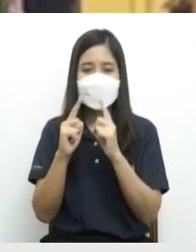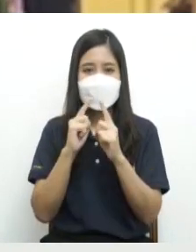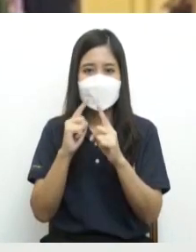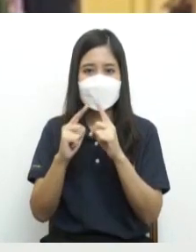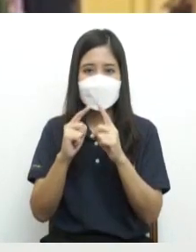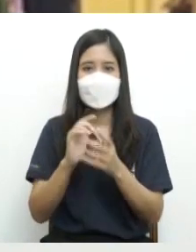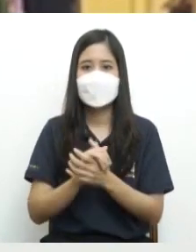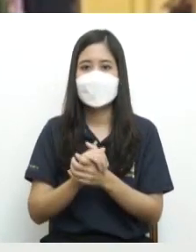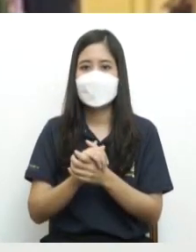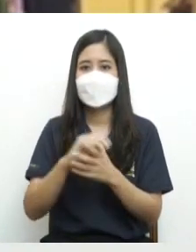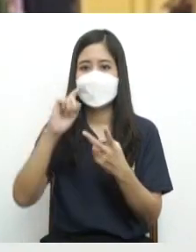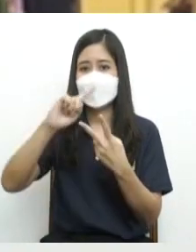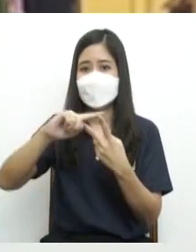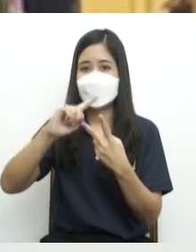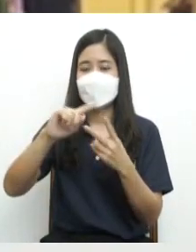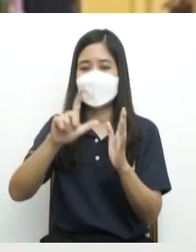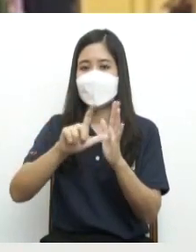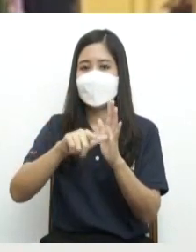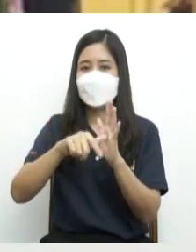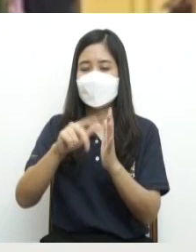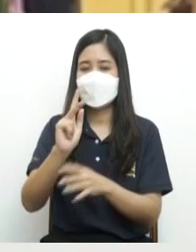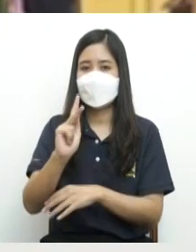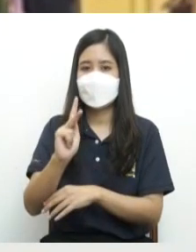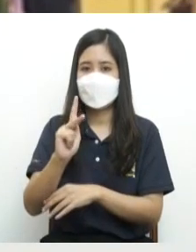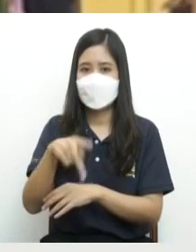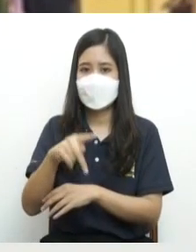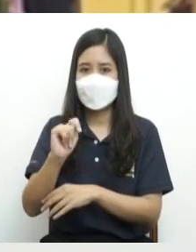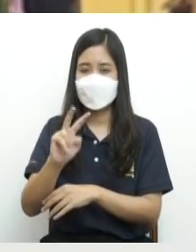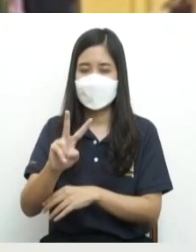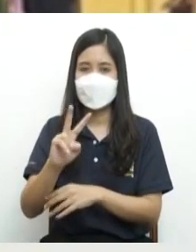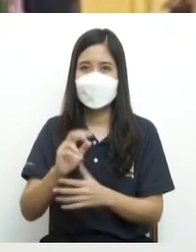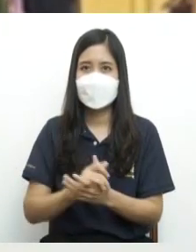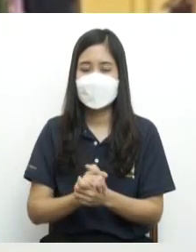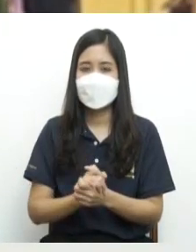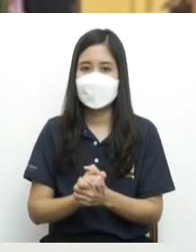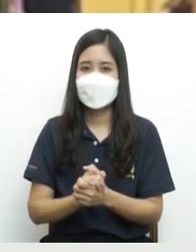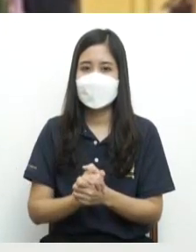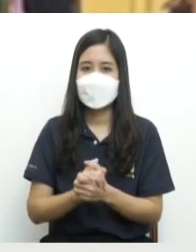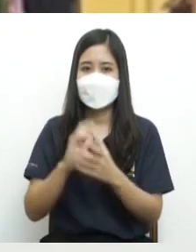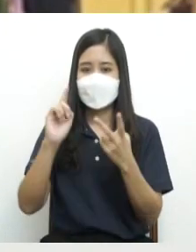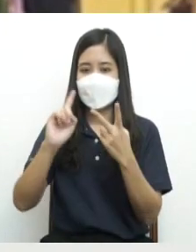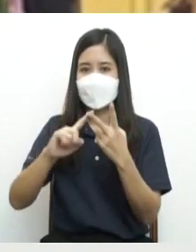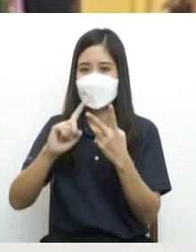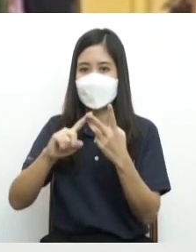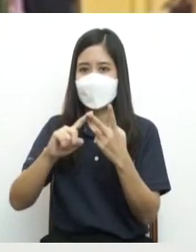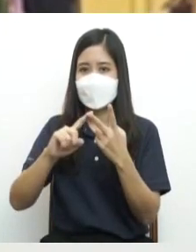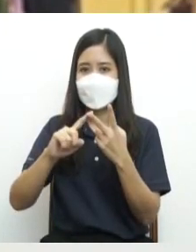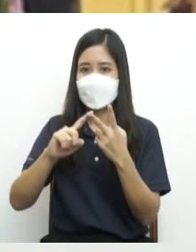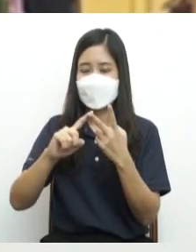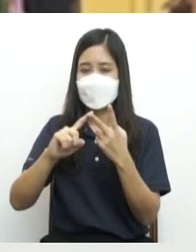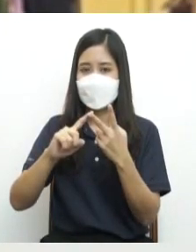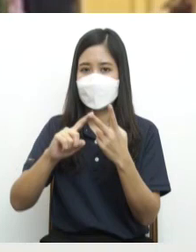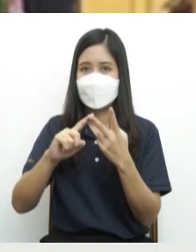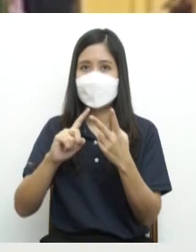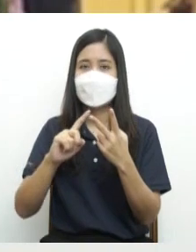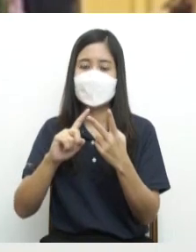านแรกค่ะท่านดร.อมพรพินสาเลขาธิการคณะกรรมการการศึกษาขั้นพื้นฐานค่ะและอีกหนึ่งท่านนะคะนั่นคือท่านดร.ศรีกัญญ